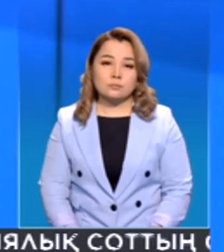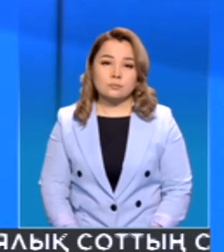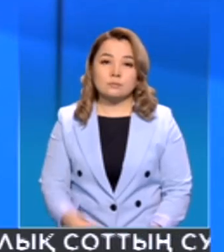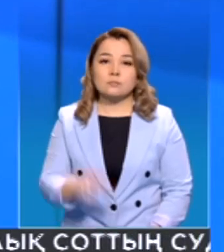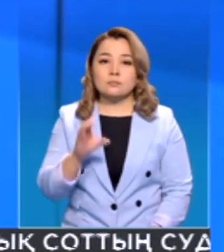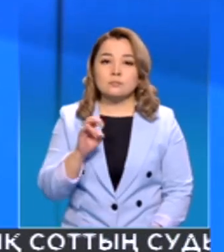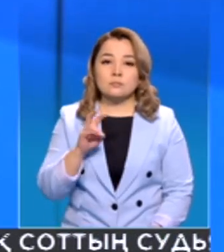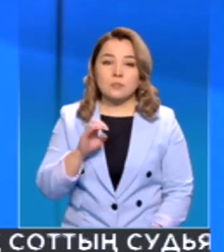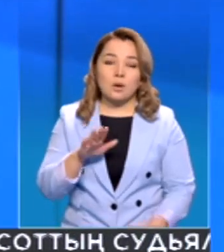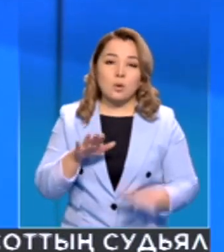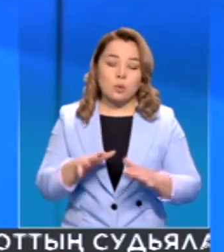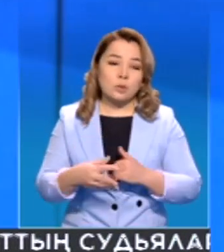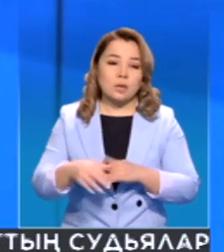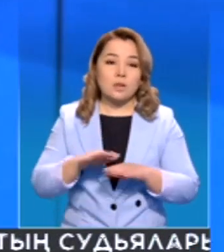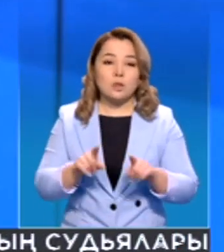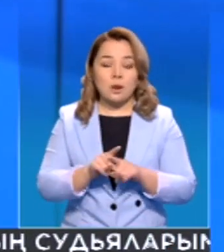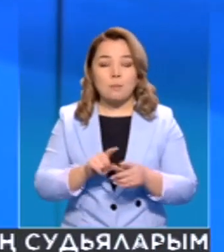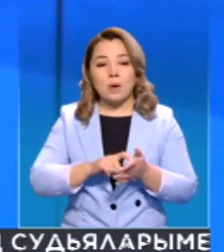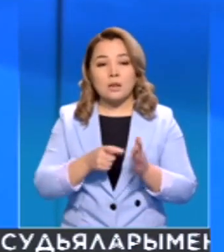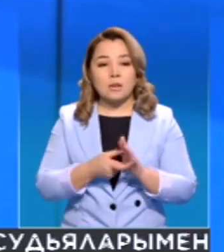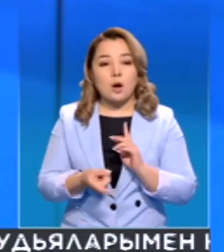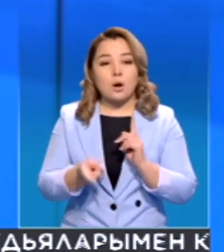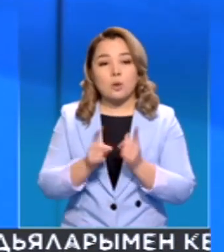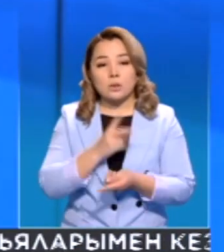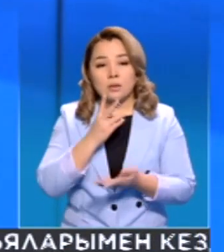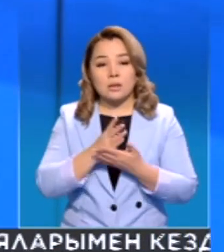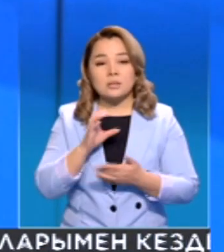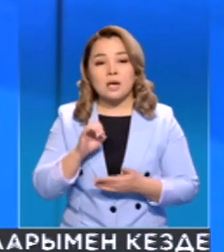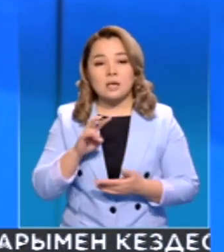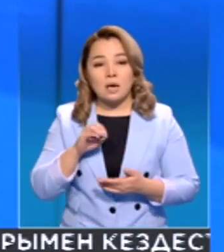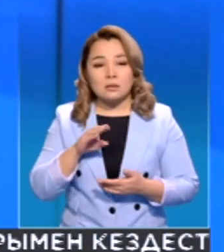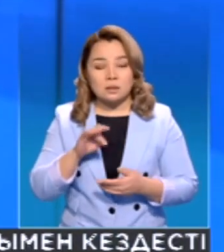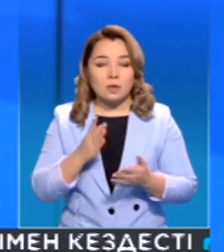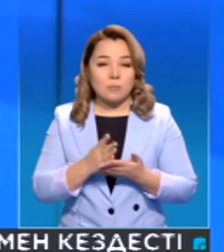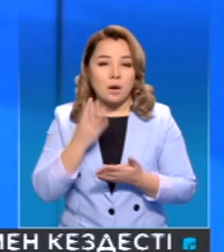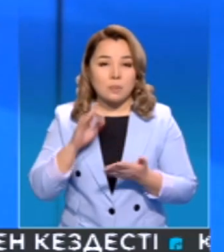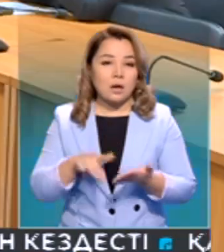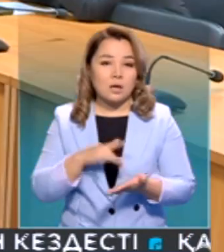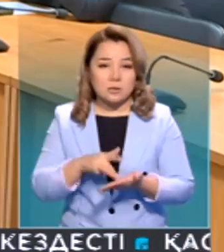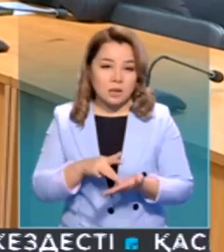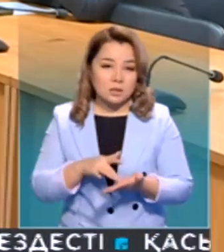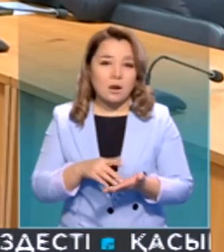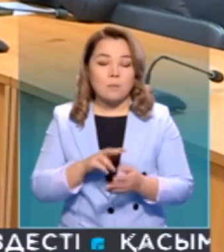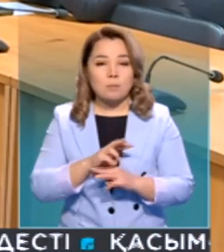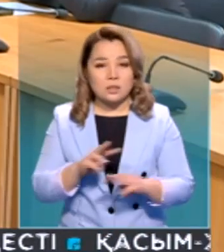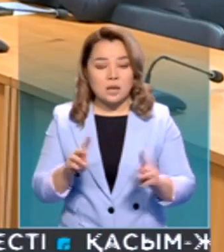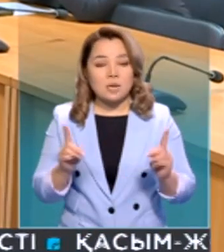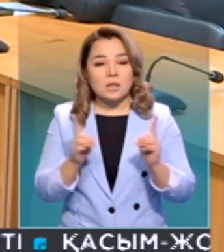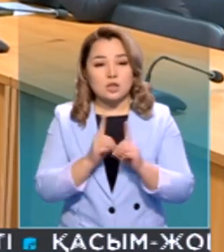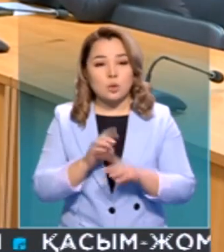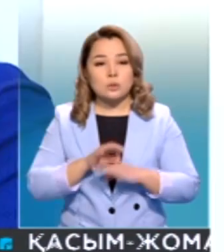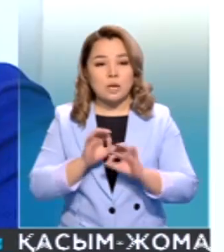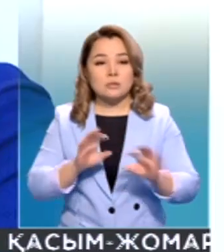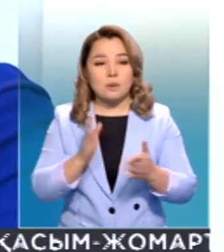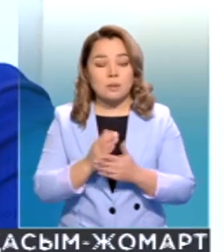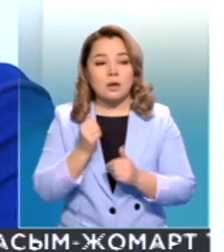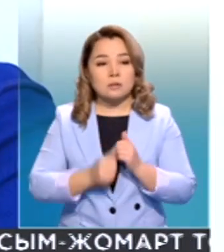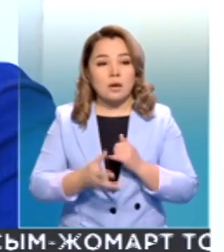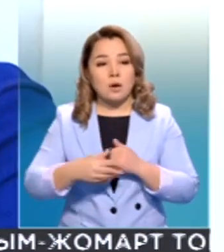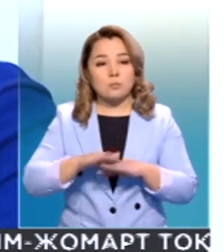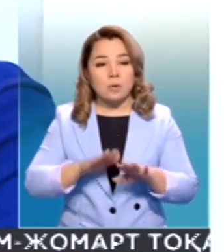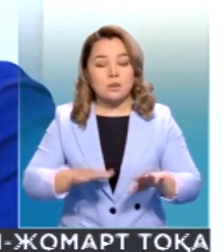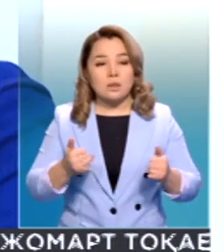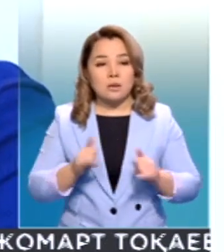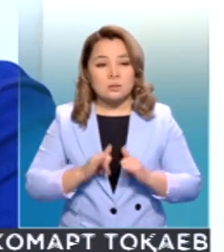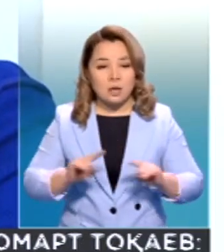Сенат өңірлердің мүддесін қорғайтын палатаға айналады. Бұл туралы сенаторлар мен Алматы қалалық мәслихат депутаттарының кездесуінде айтылды. Әр аймақтың